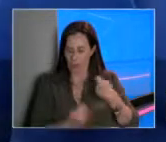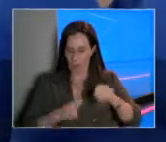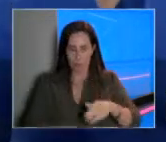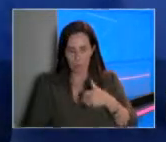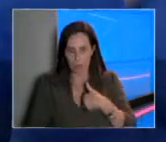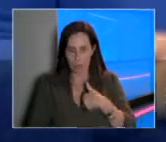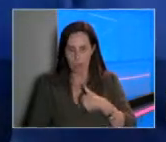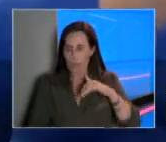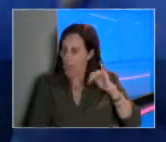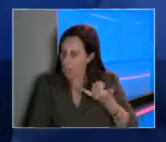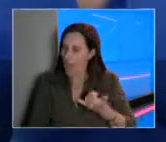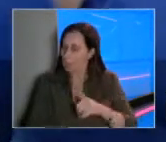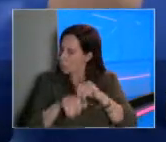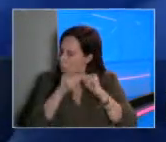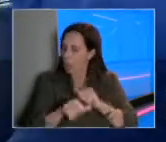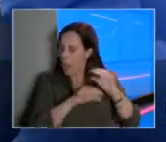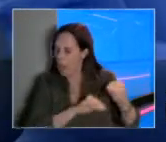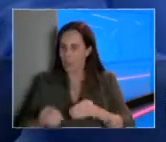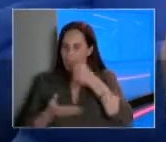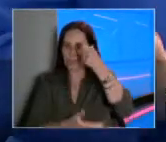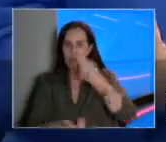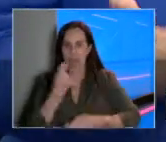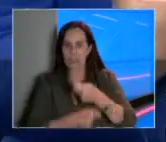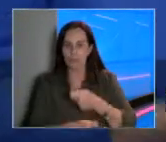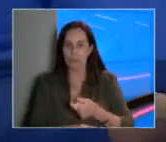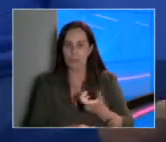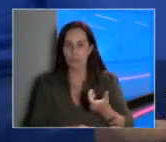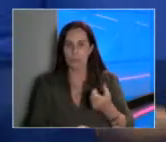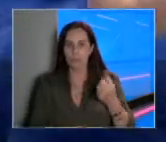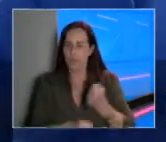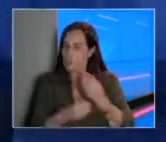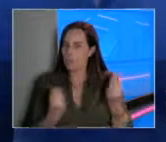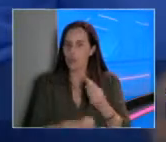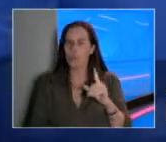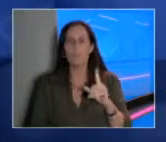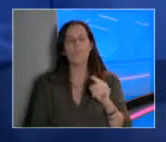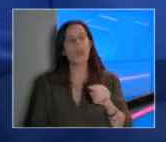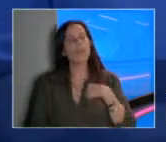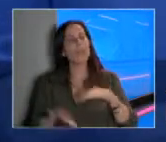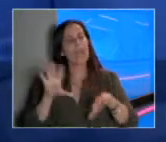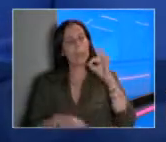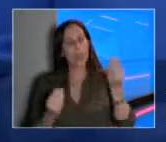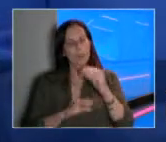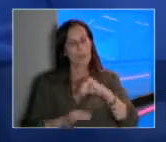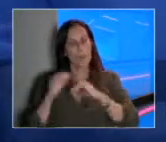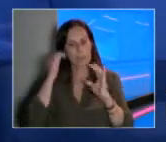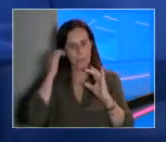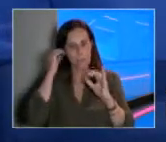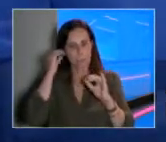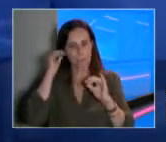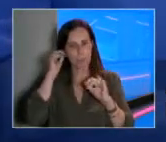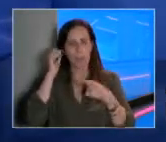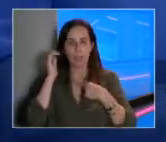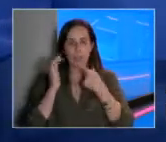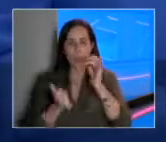הכנסת שכן תומכת בעברת התקציבים לטובת העסקים, שנעשים צעדים. ושם אנחנו גילינו משהו מאוד מעניין. כשאנחנו